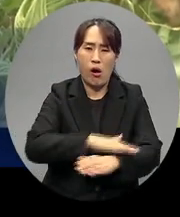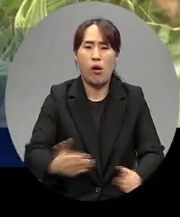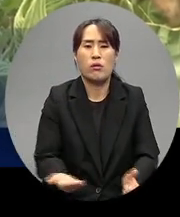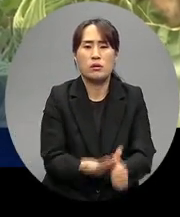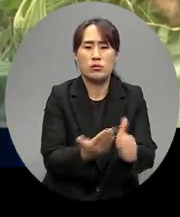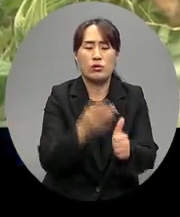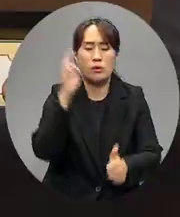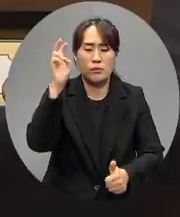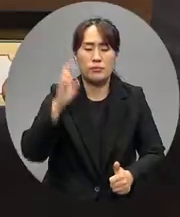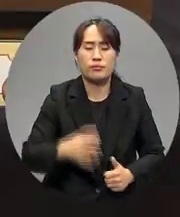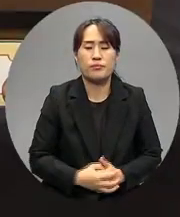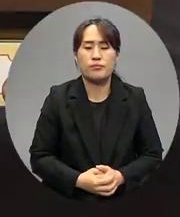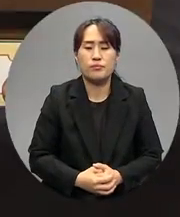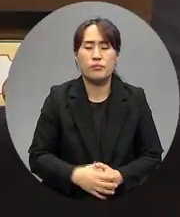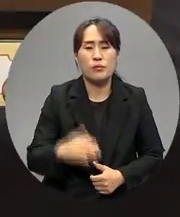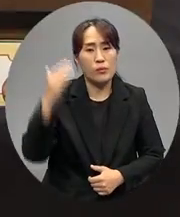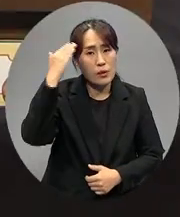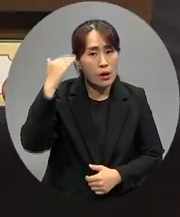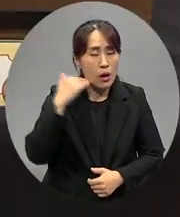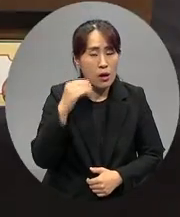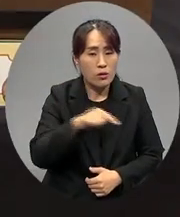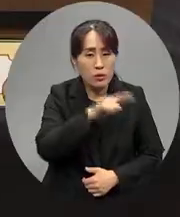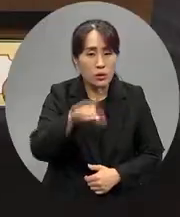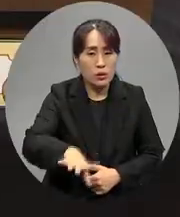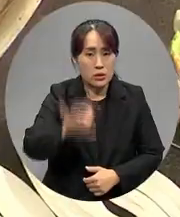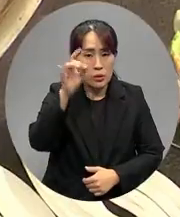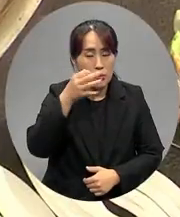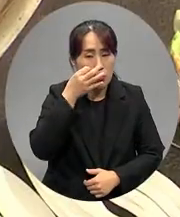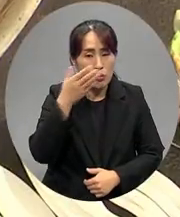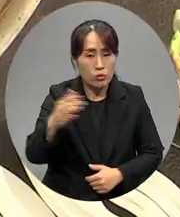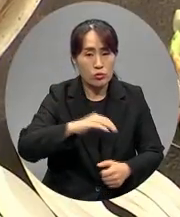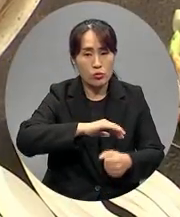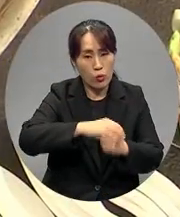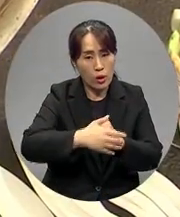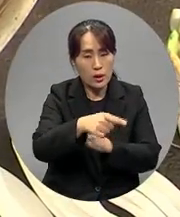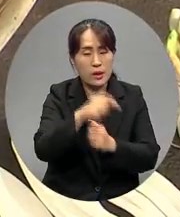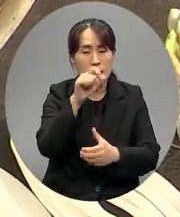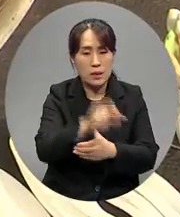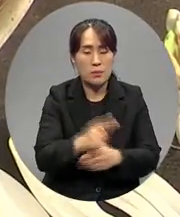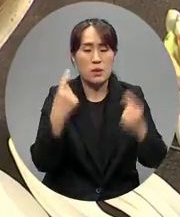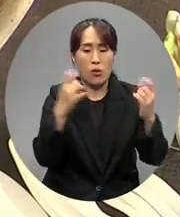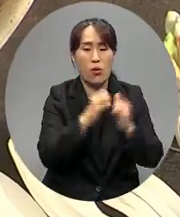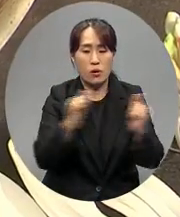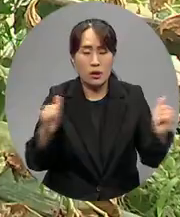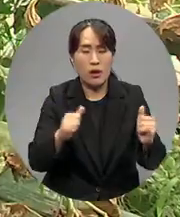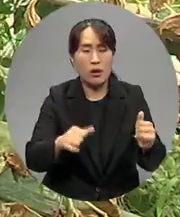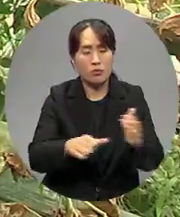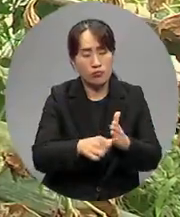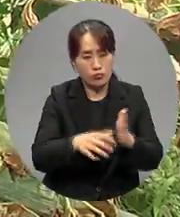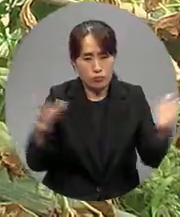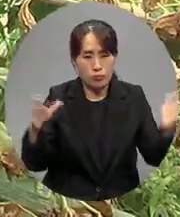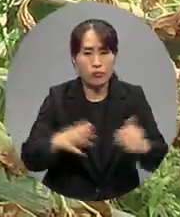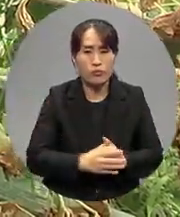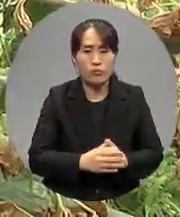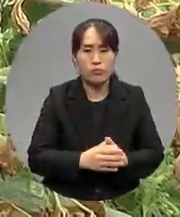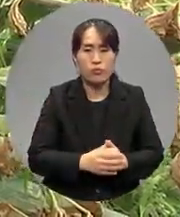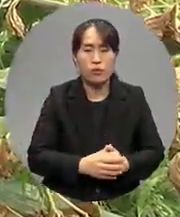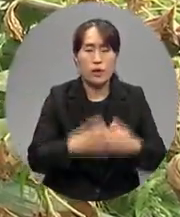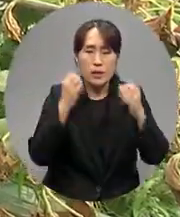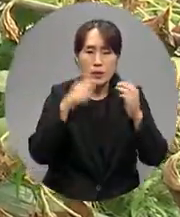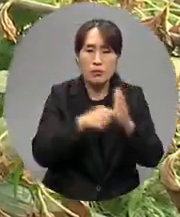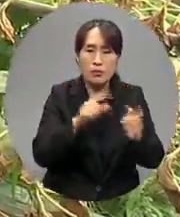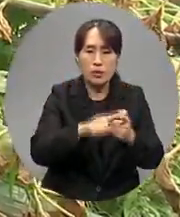됩니다. 우리나라에서 처음 선보이는 과일이지만 이미 여행객들을 통해 알려졌고 새 상품에